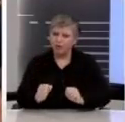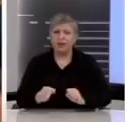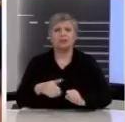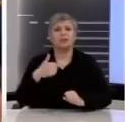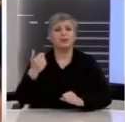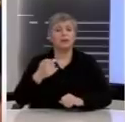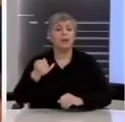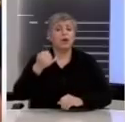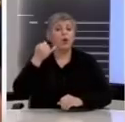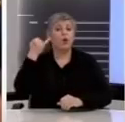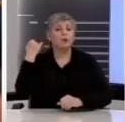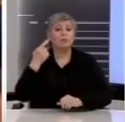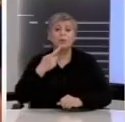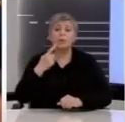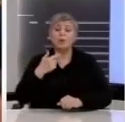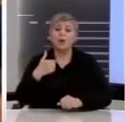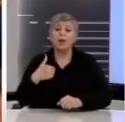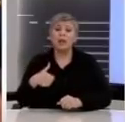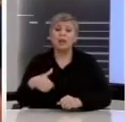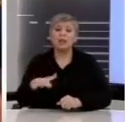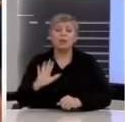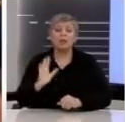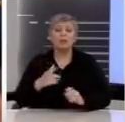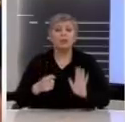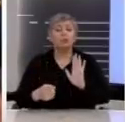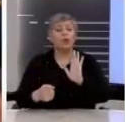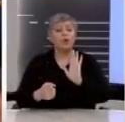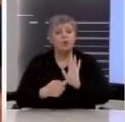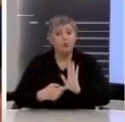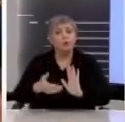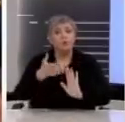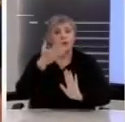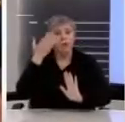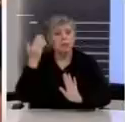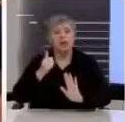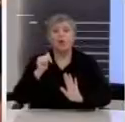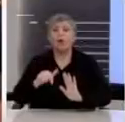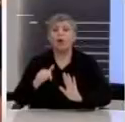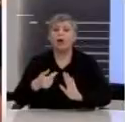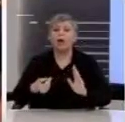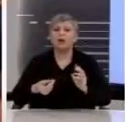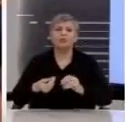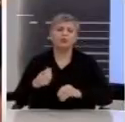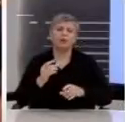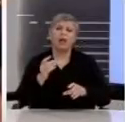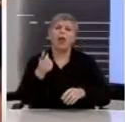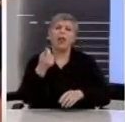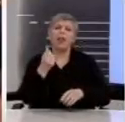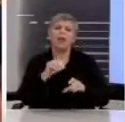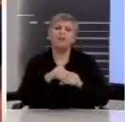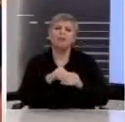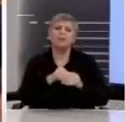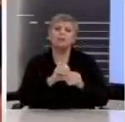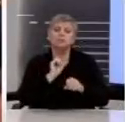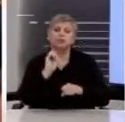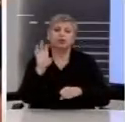λίγες μέρες ότι είναι απολύτως νόμιμο και απολύτως ηθικό να φοροδιαφεύγουν στους φορολογικούς παραδείσους όσοι θέλουν να αποφύγουν